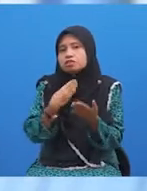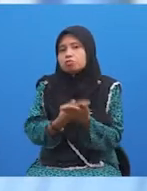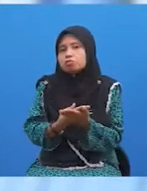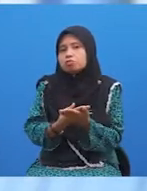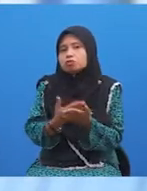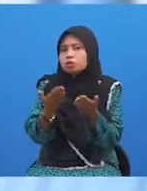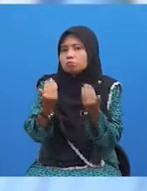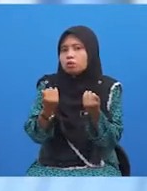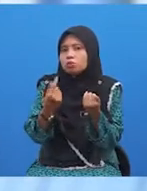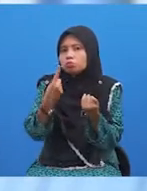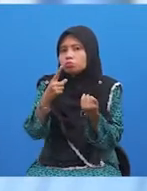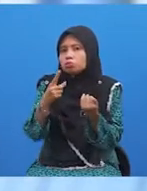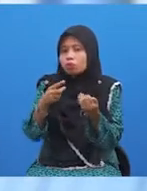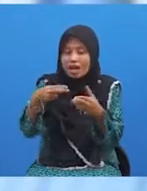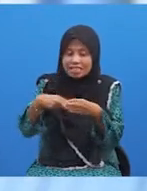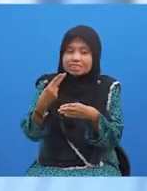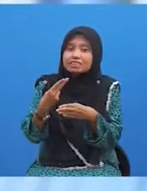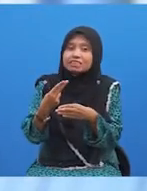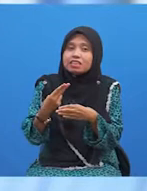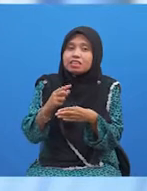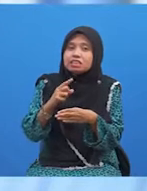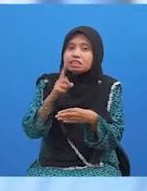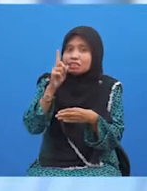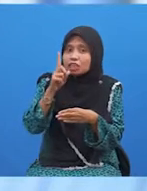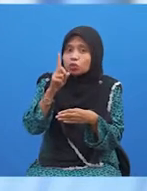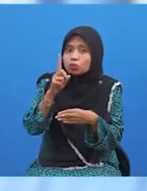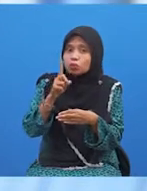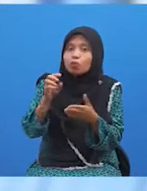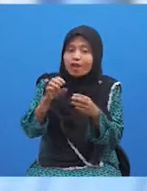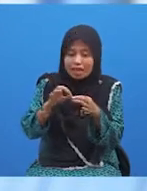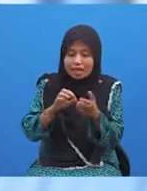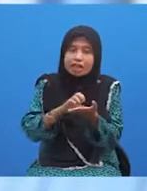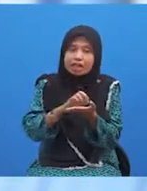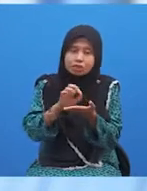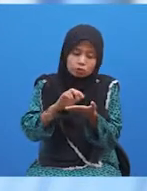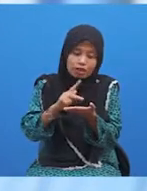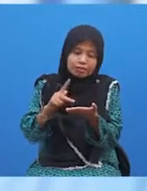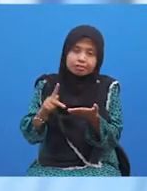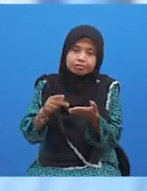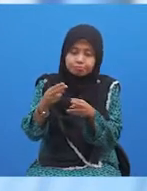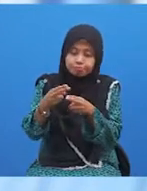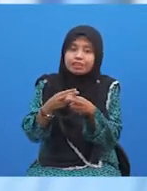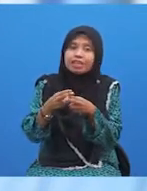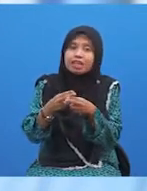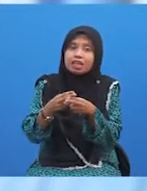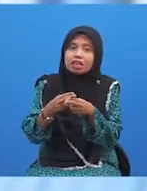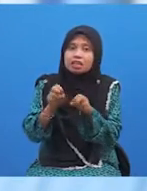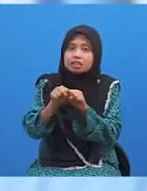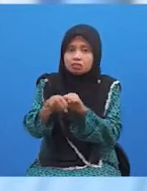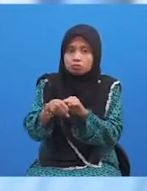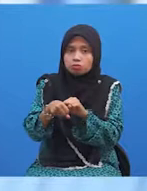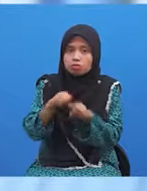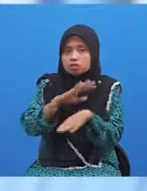semua diminta untuk menghasilkan sebuah esei pendek. Semoga